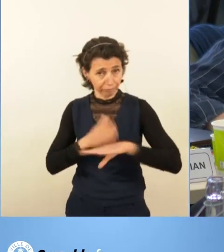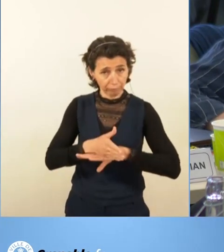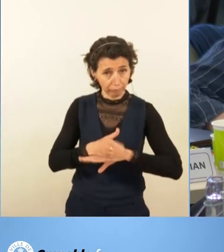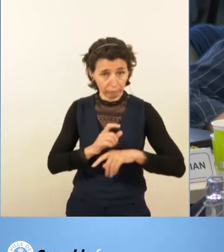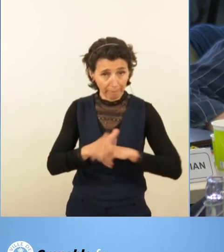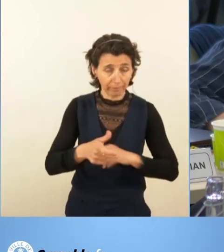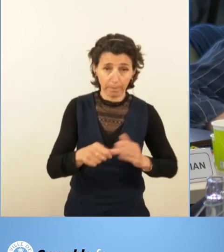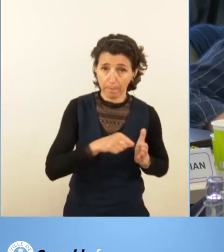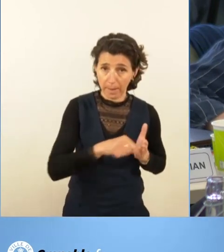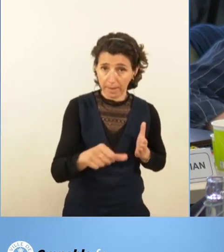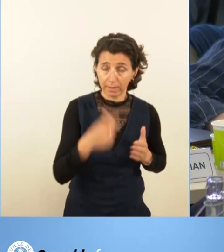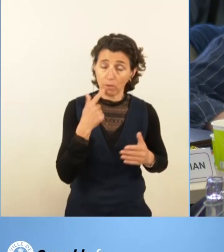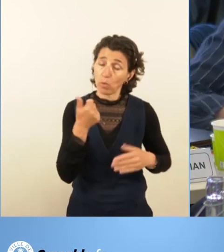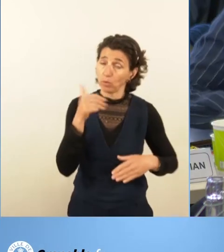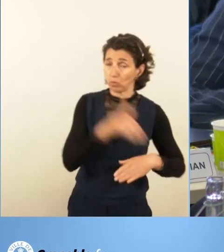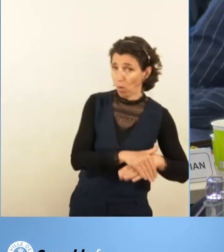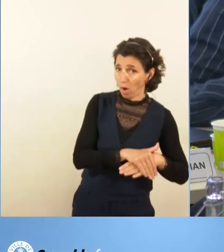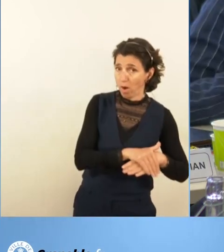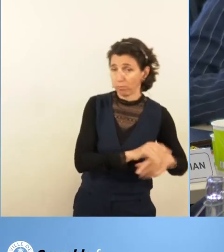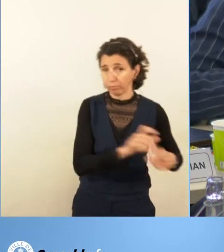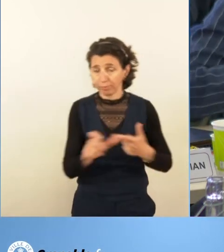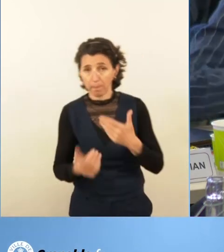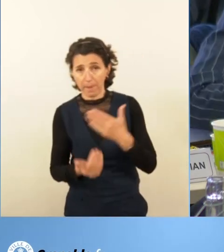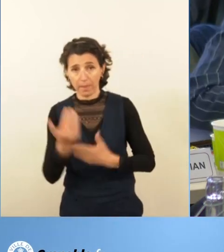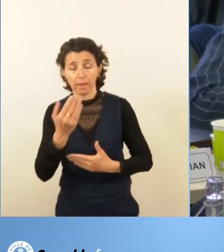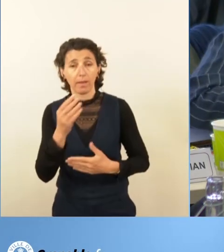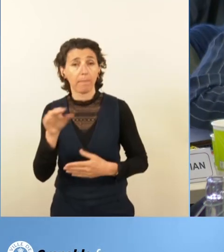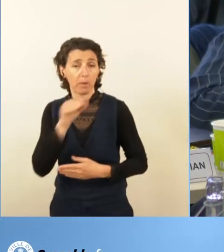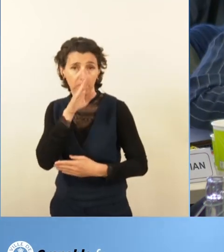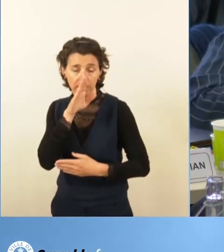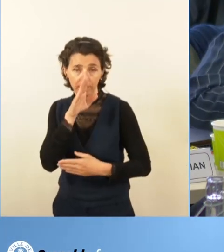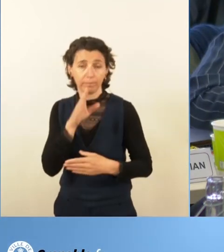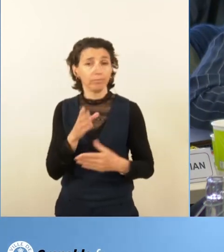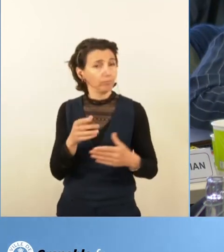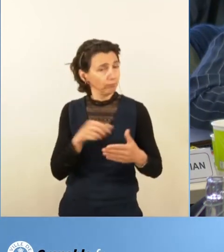soir ainsi que le matin et le mercredi midi